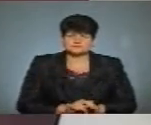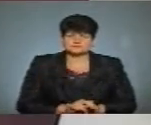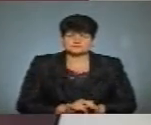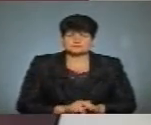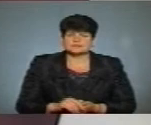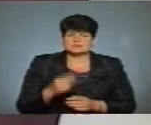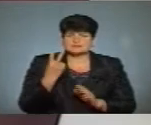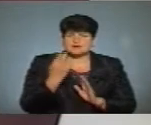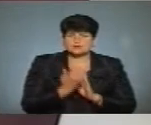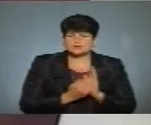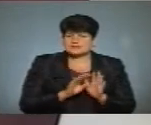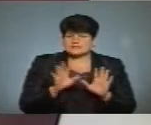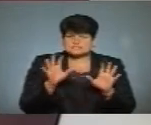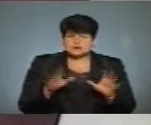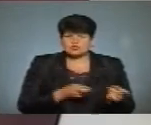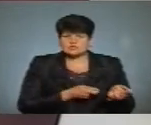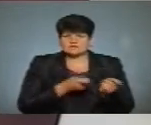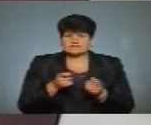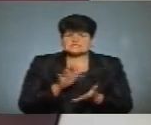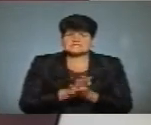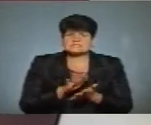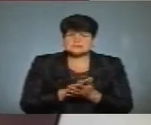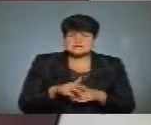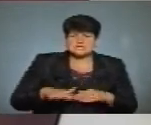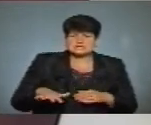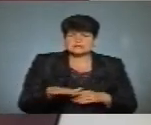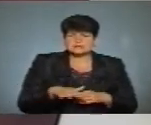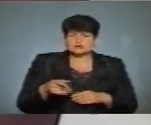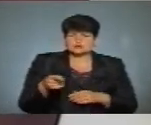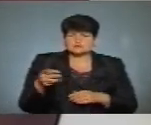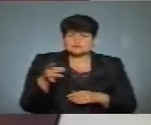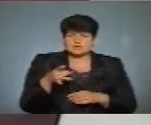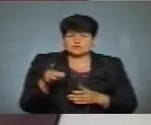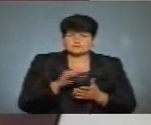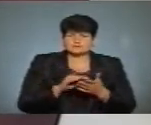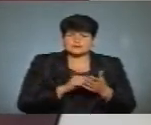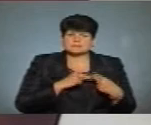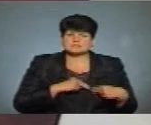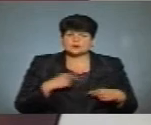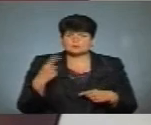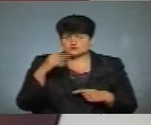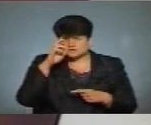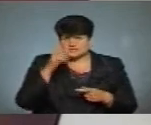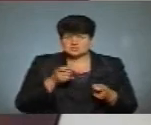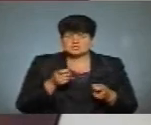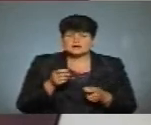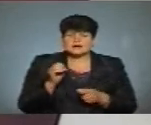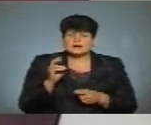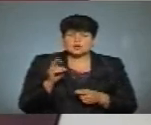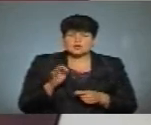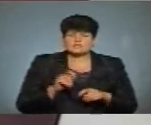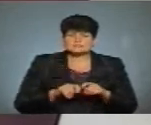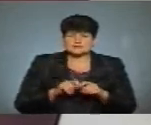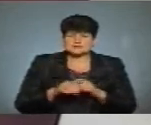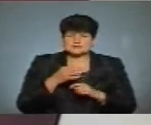Два протоколи за незаконне вивезення сміття на територію Тернопільського району склали працівники обласної держекоінспекції. Про це сьогодні повідомила